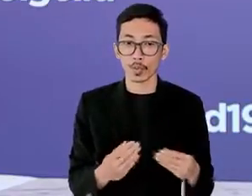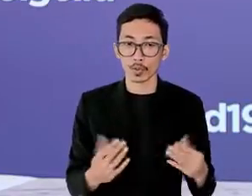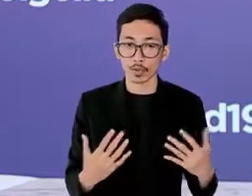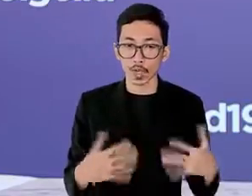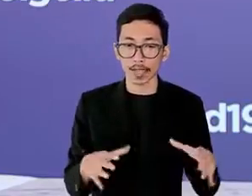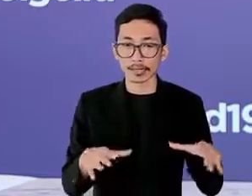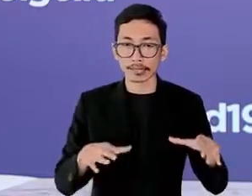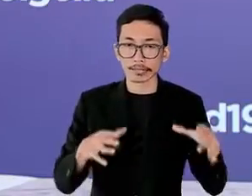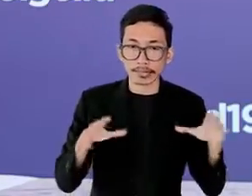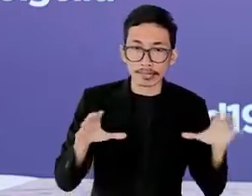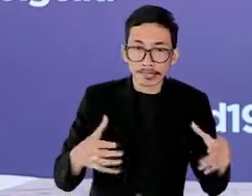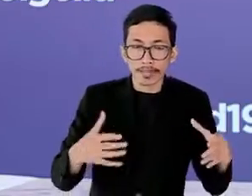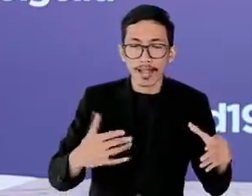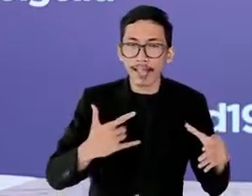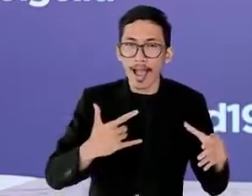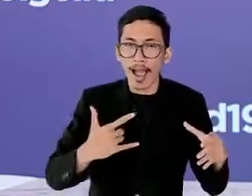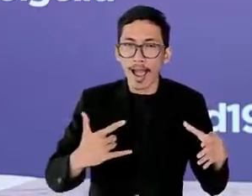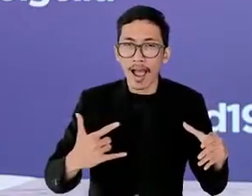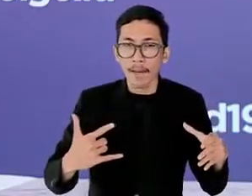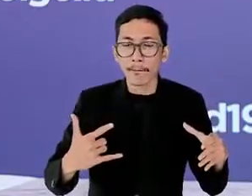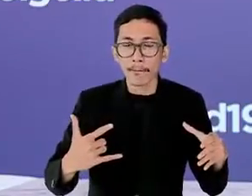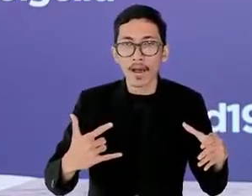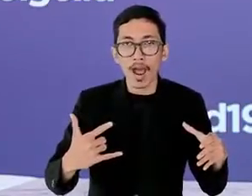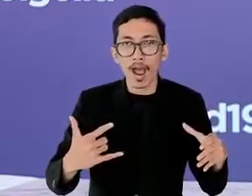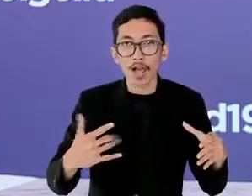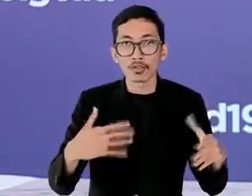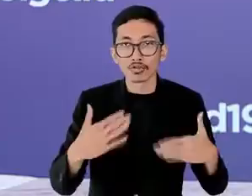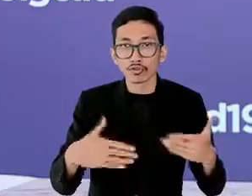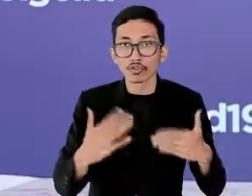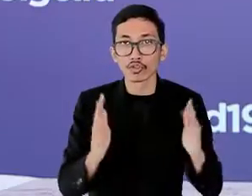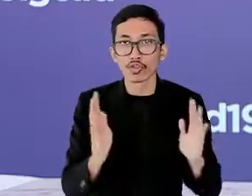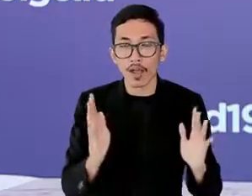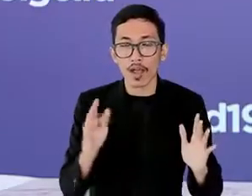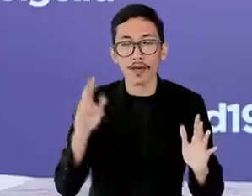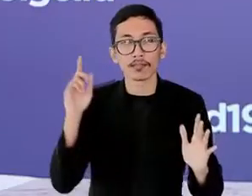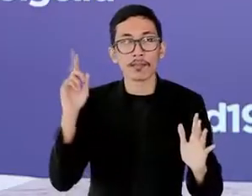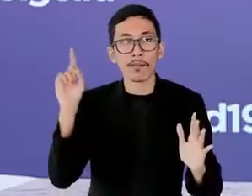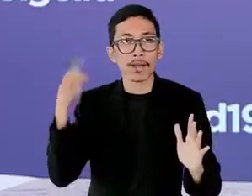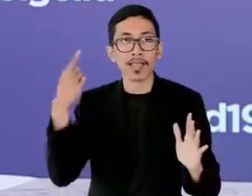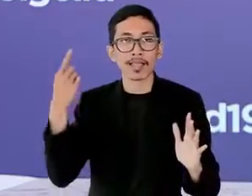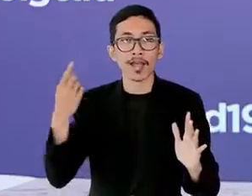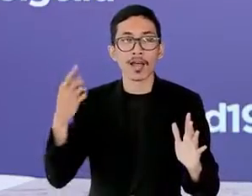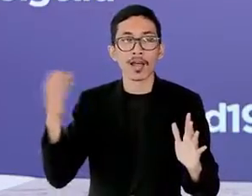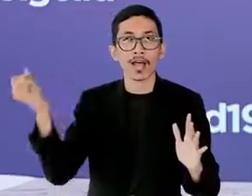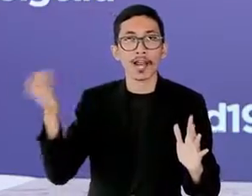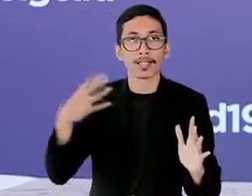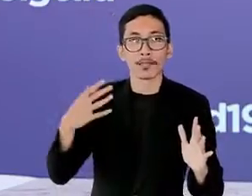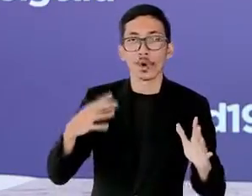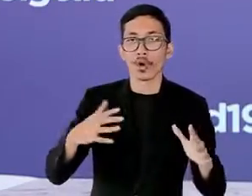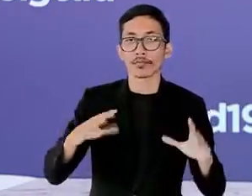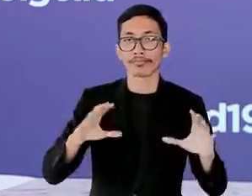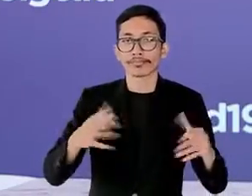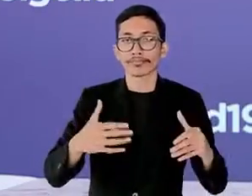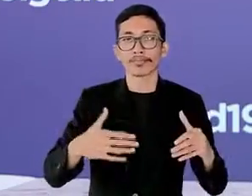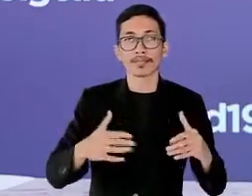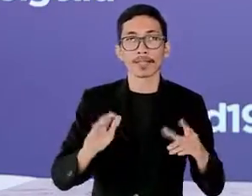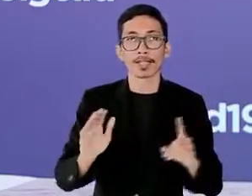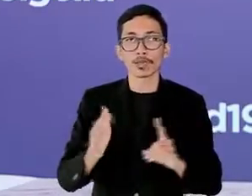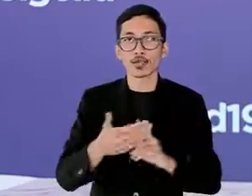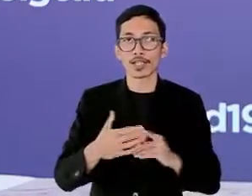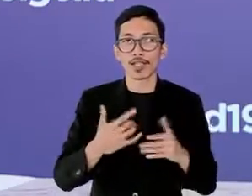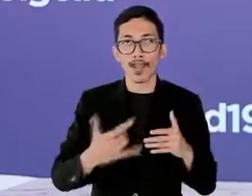sehingga perlahan-lahan kita memasuki fase respon pemerintah untuk mempertahankan hal yang dapat dilakukan